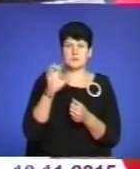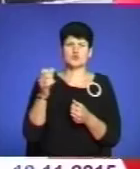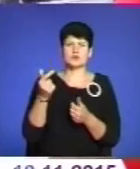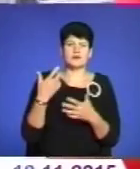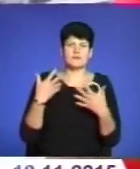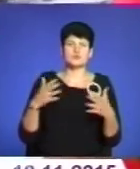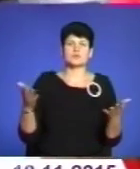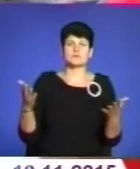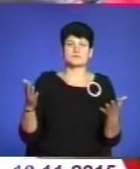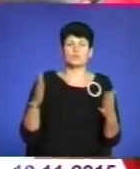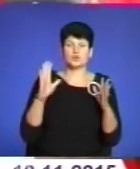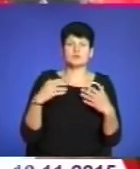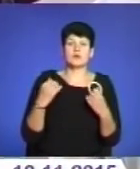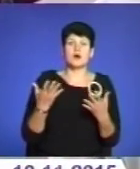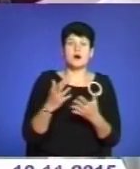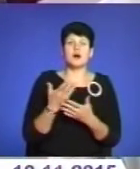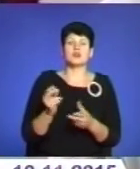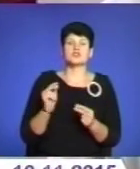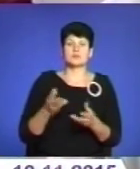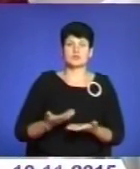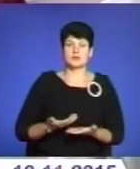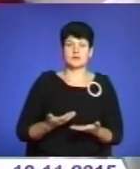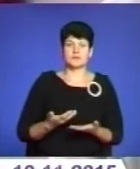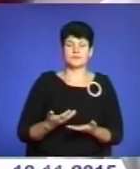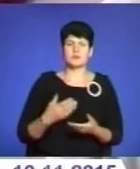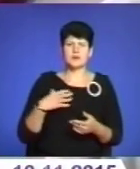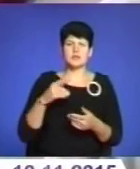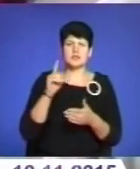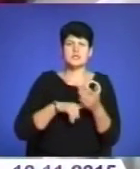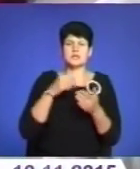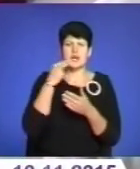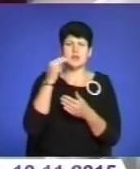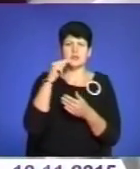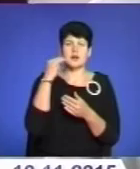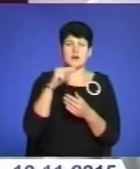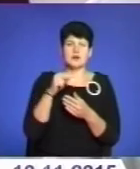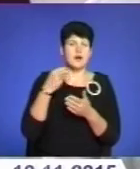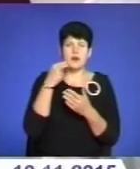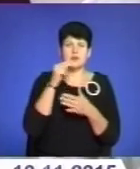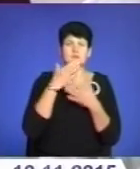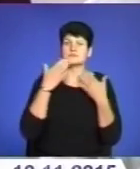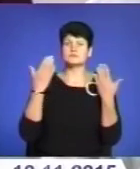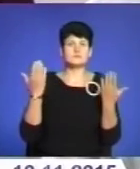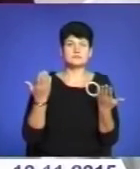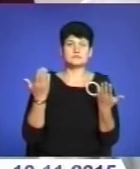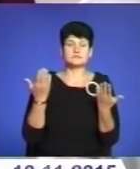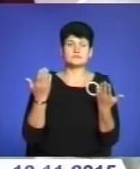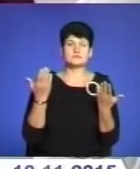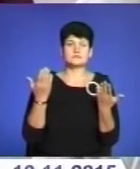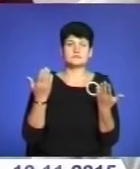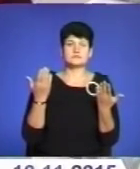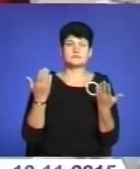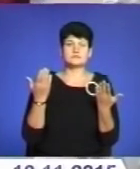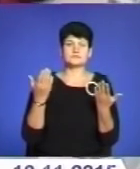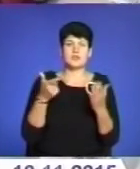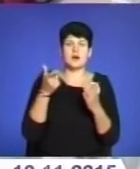будьте здорові. А чим жити? Ми надіялися все на краще, а краще не є. Краще не є. Газу